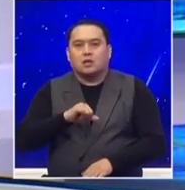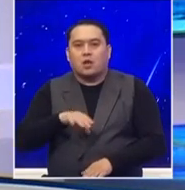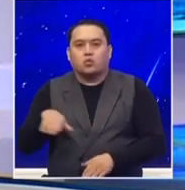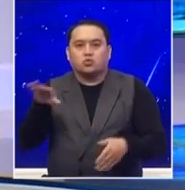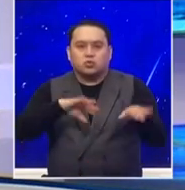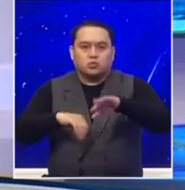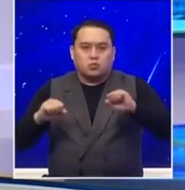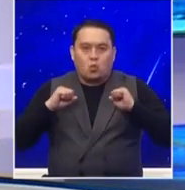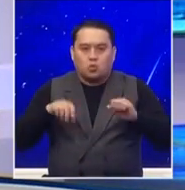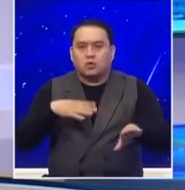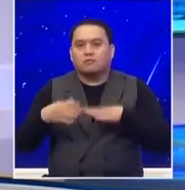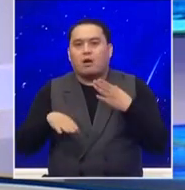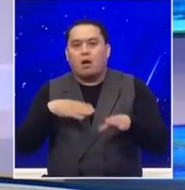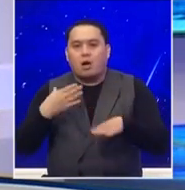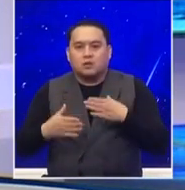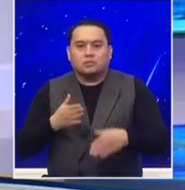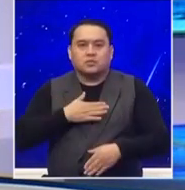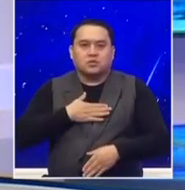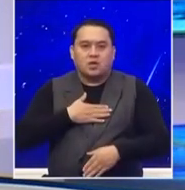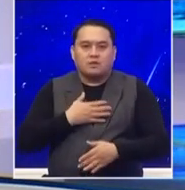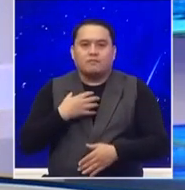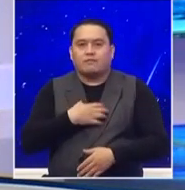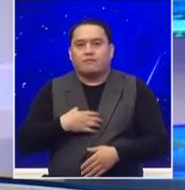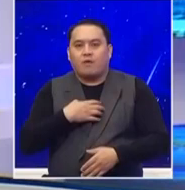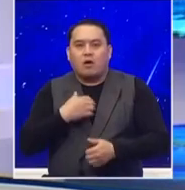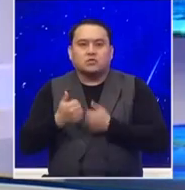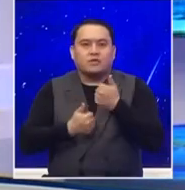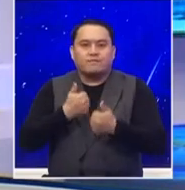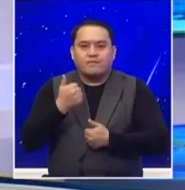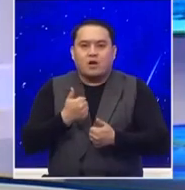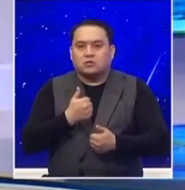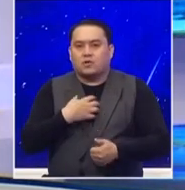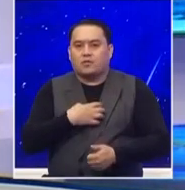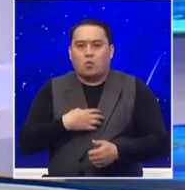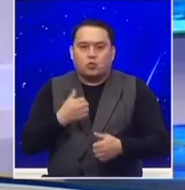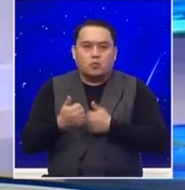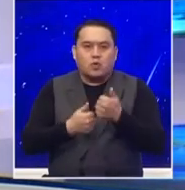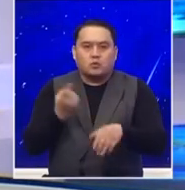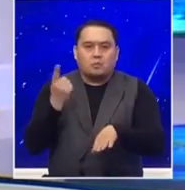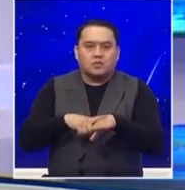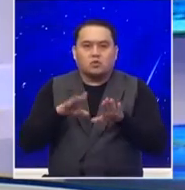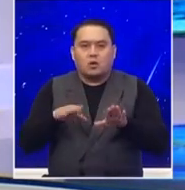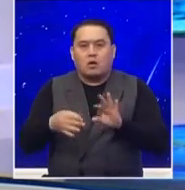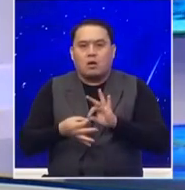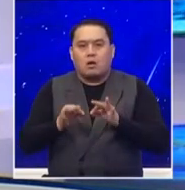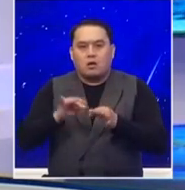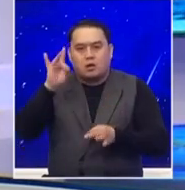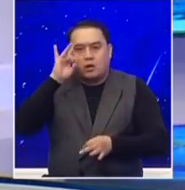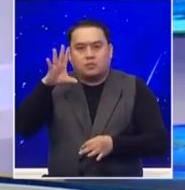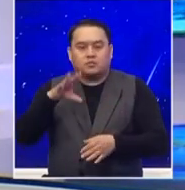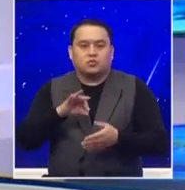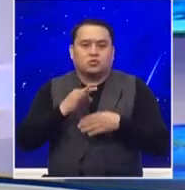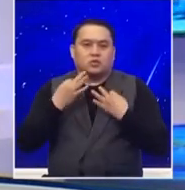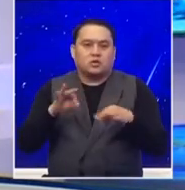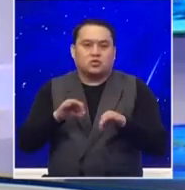спорт кешенінде жаттығып жатыр. Жерлестеріміз үшін ел біріншілігі маңызды жарыс. Бұл бәсекеде топ жарғандар әлем чемпионатына жолдама